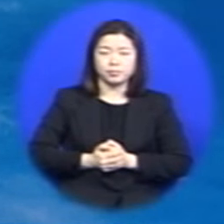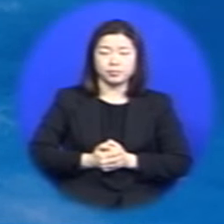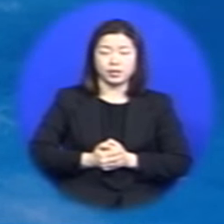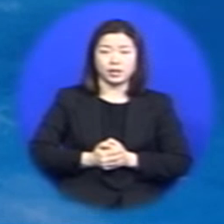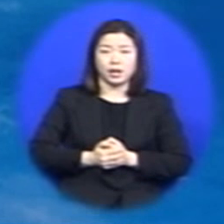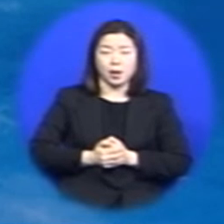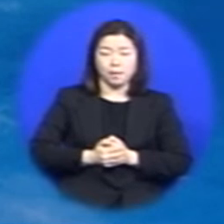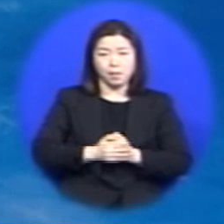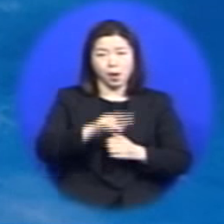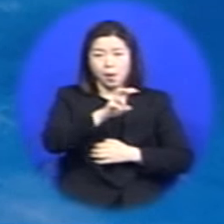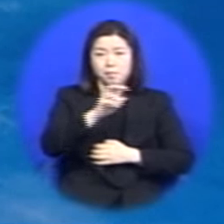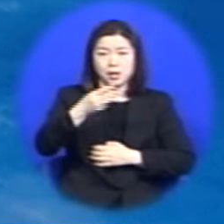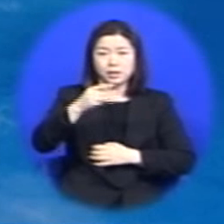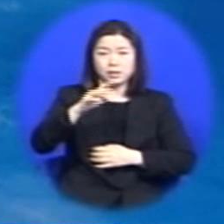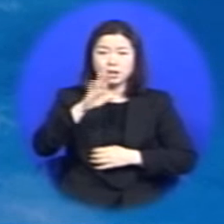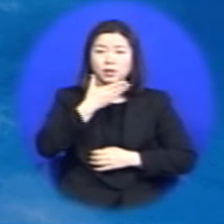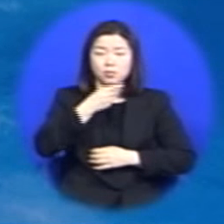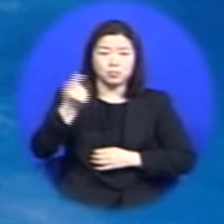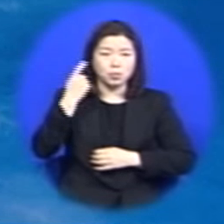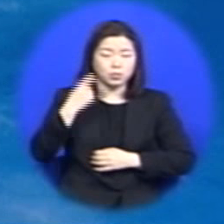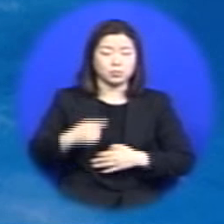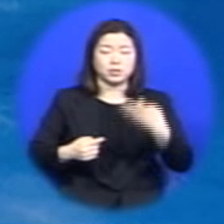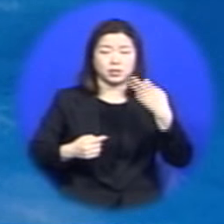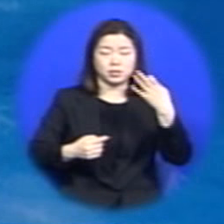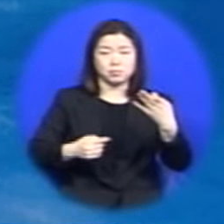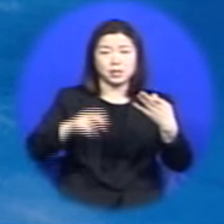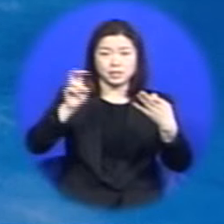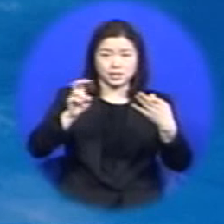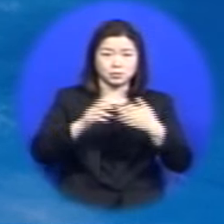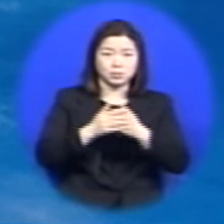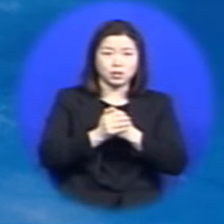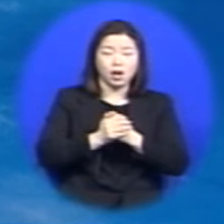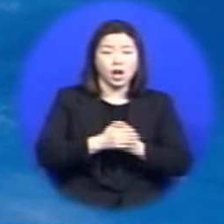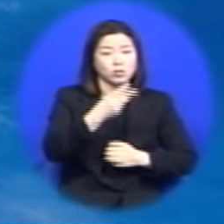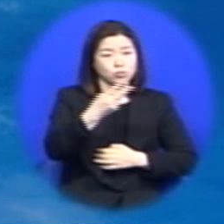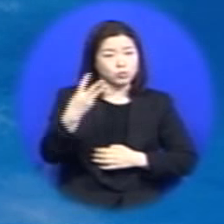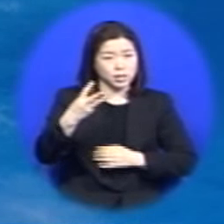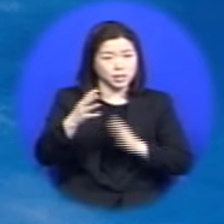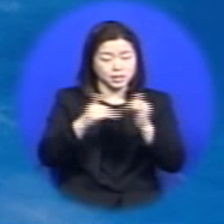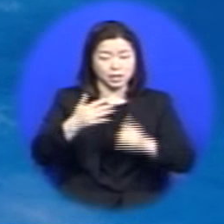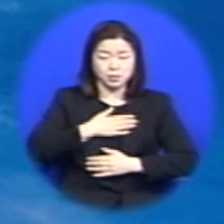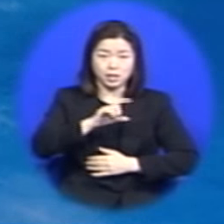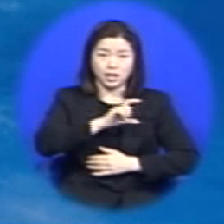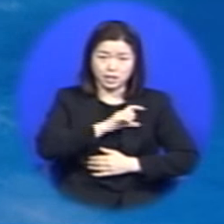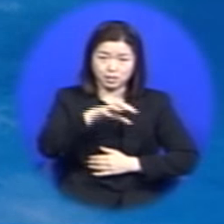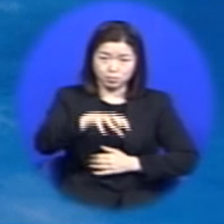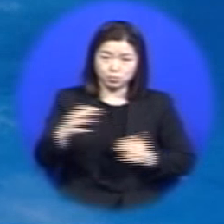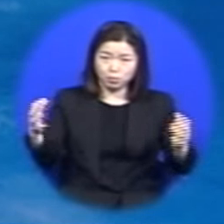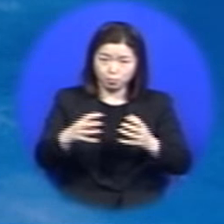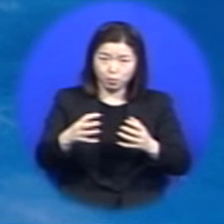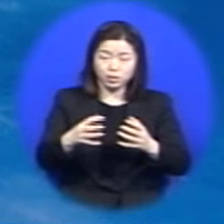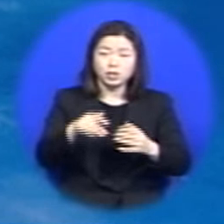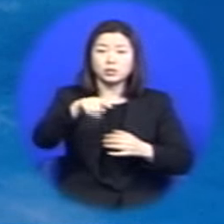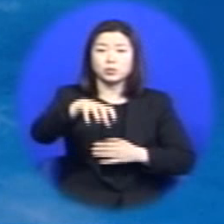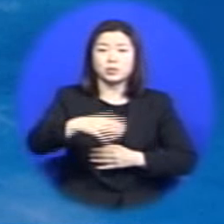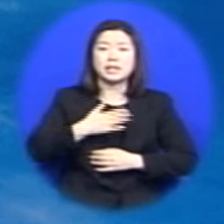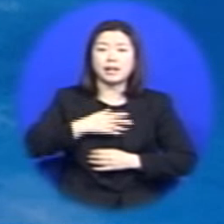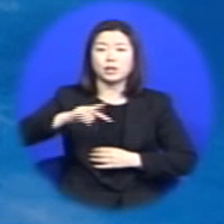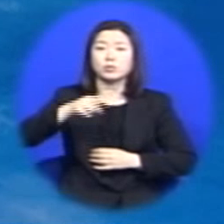마태복음 18장 20절에 두세 사람이 내 이름으로 모인 곳에는 나도 그들 중에 있느니라.